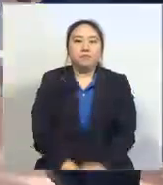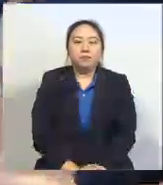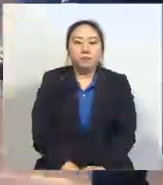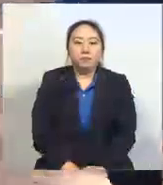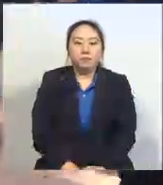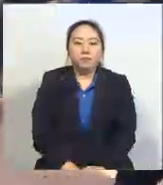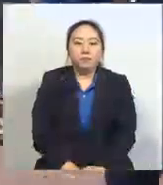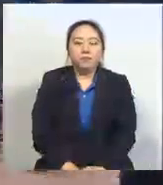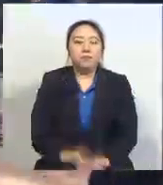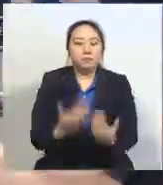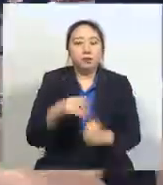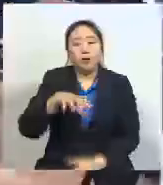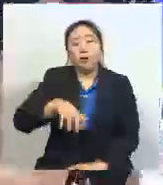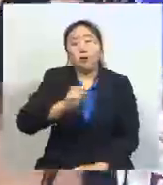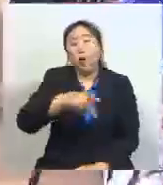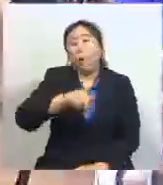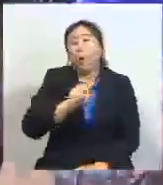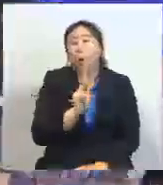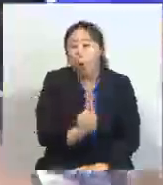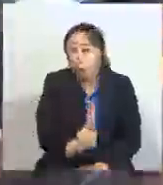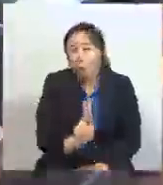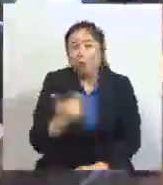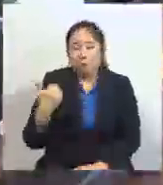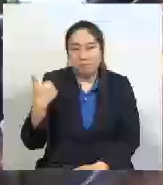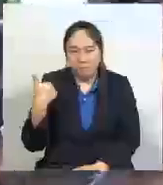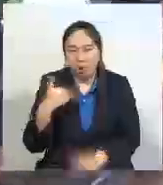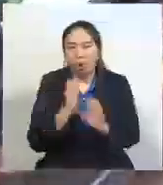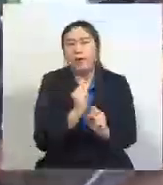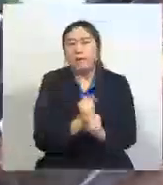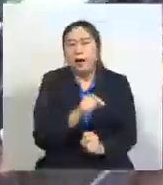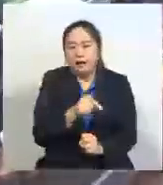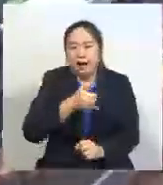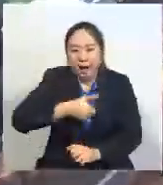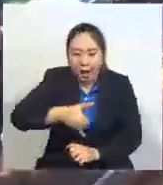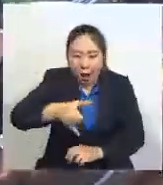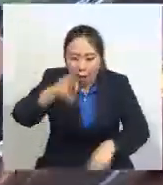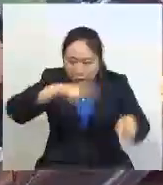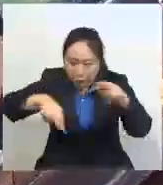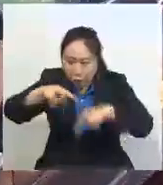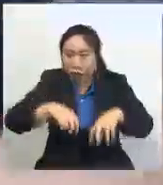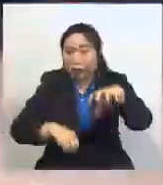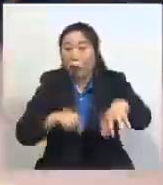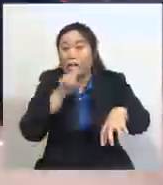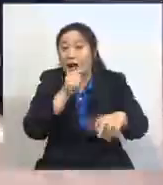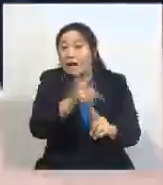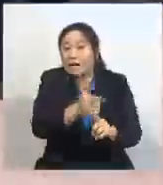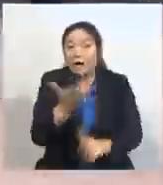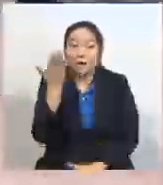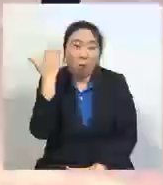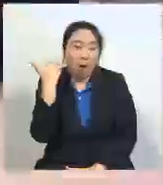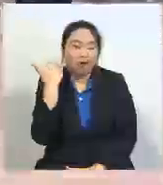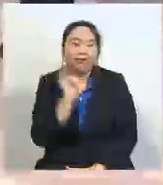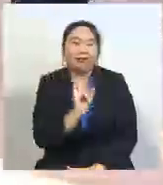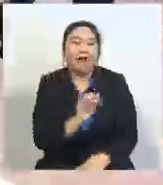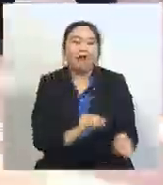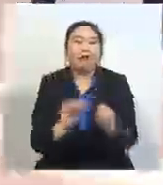ซึ่งทางด้านพื้นที่ศปก.เนี่ยนะคะก็มีรายงานว่าเจ้าหน้าที่ศปก.ได้ชะลอการเข้าสำรวจฟาร์มไก่เมื่อวานนี้ไว้ก่อนนะคะโดยให้เหตุผลว่า